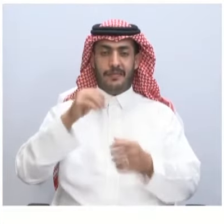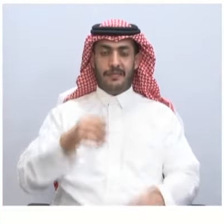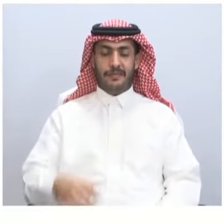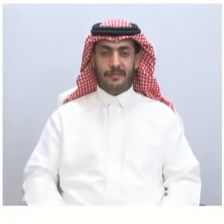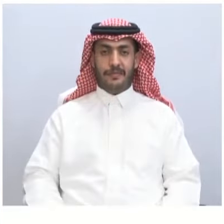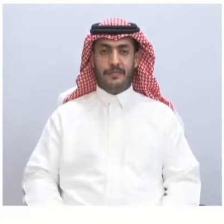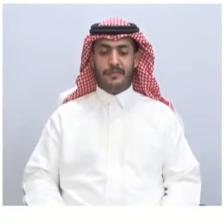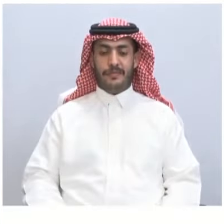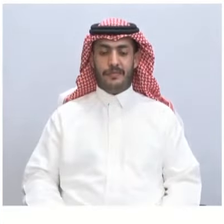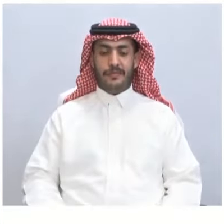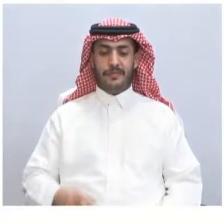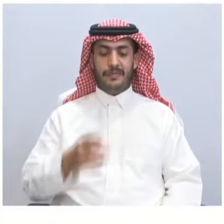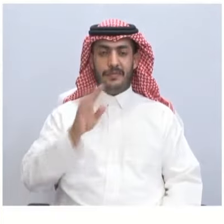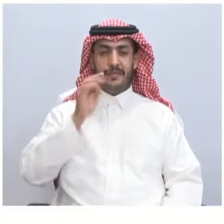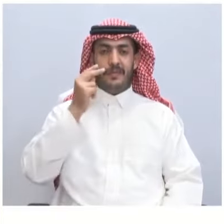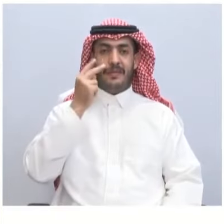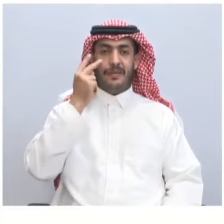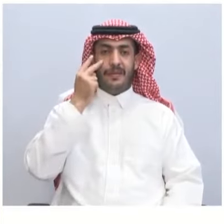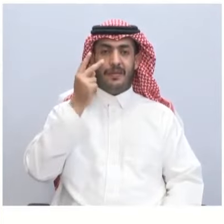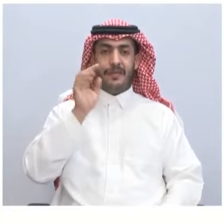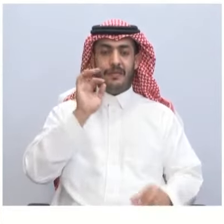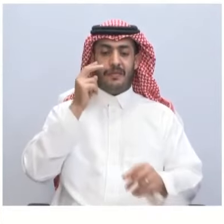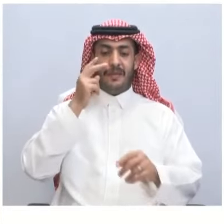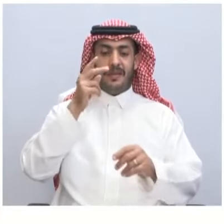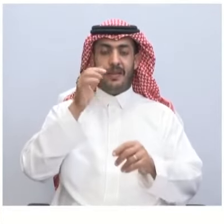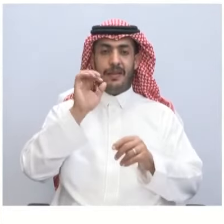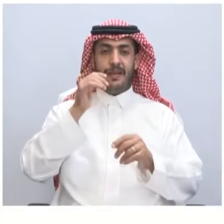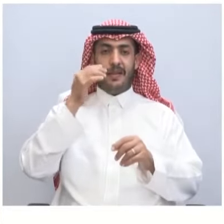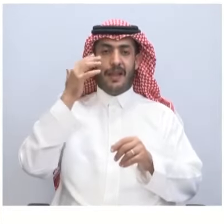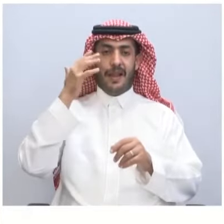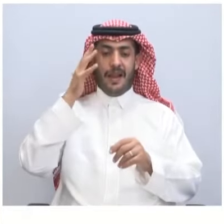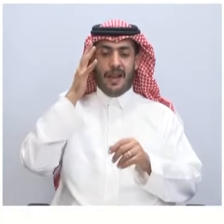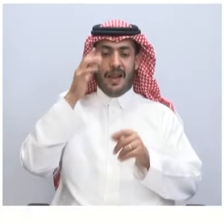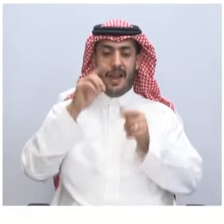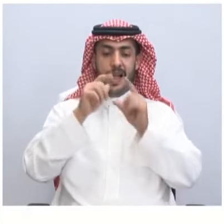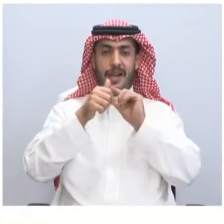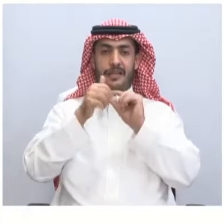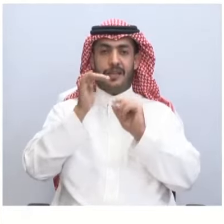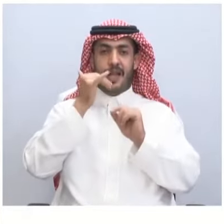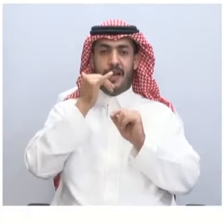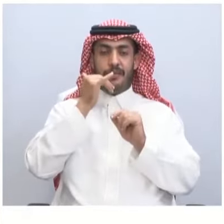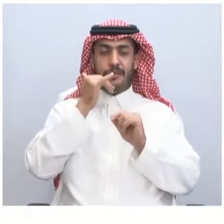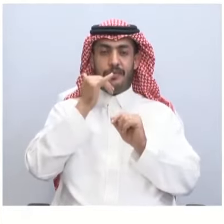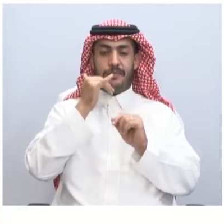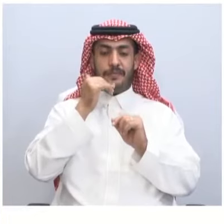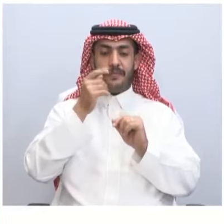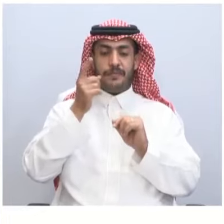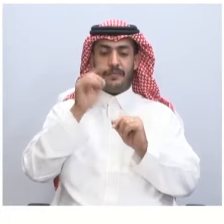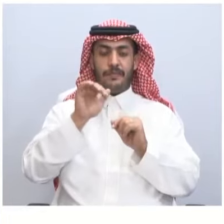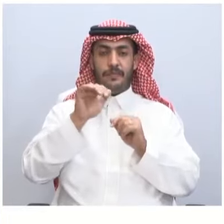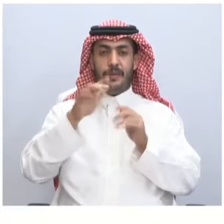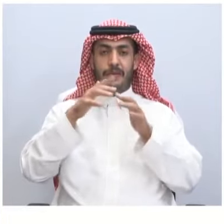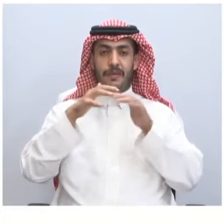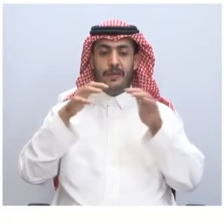اسيا وتطل على الخليج العربي ولها